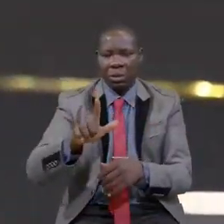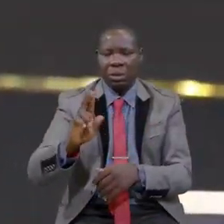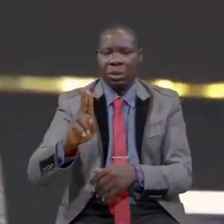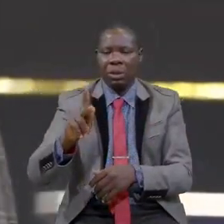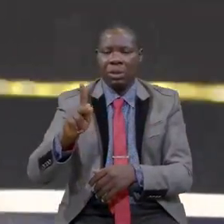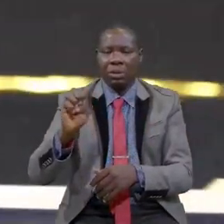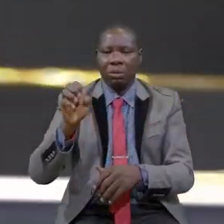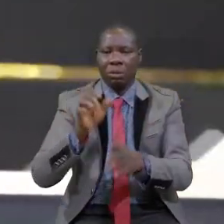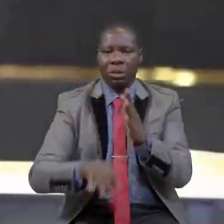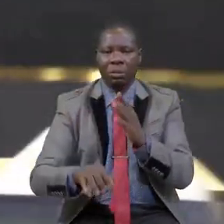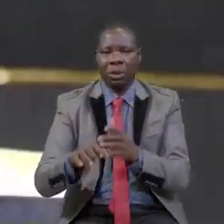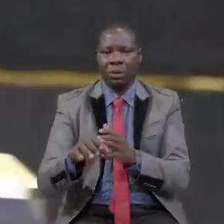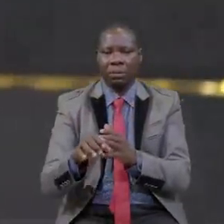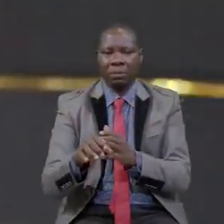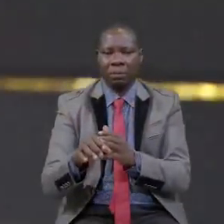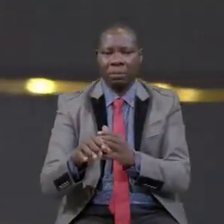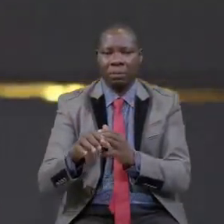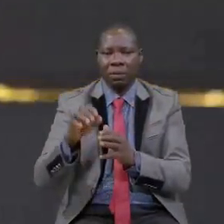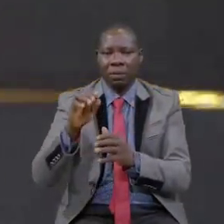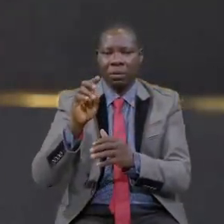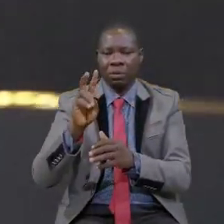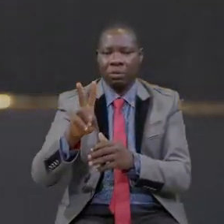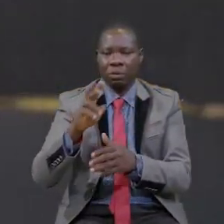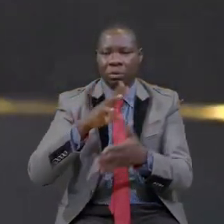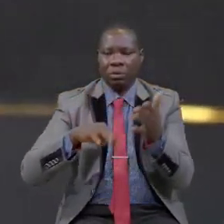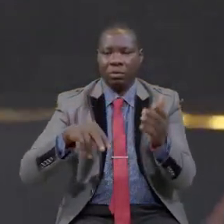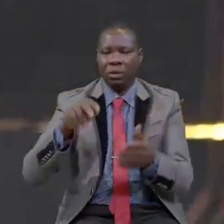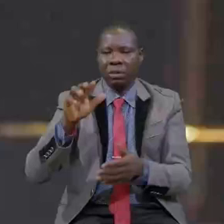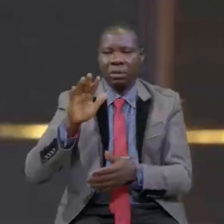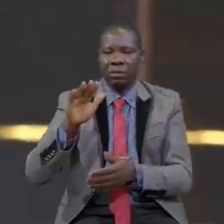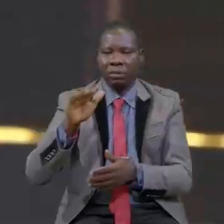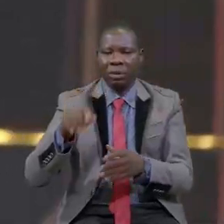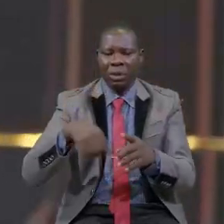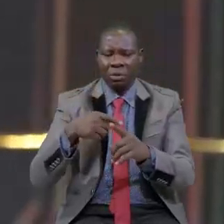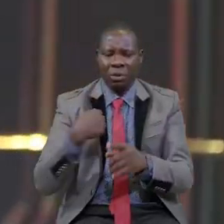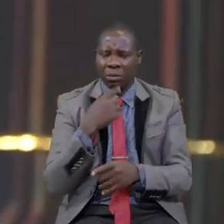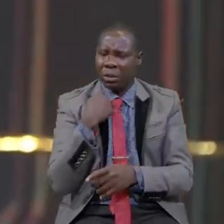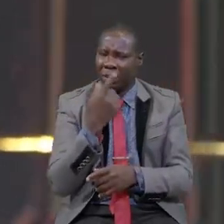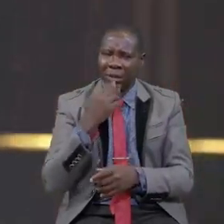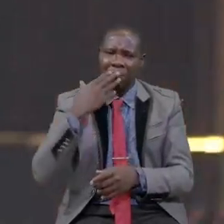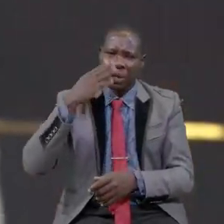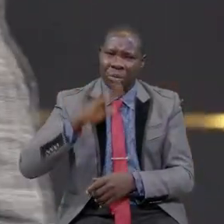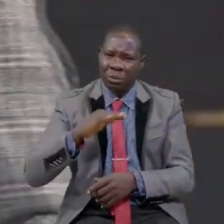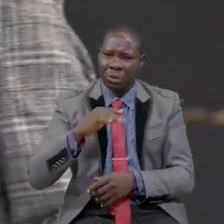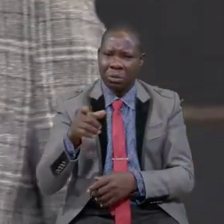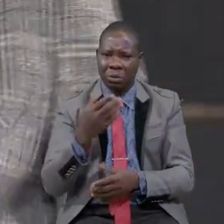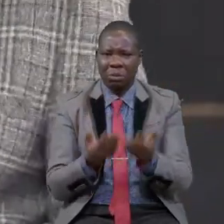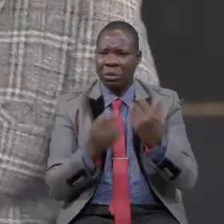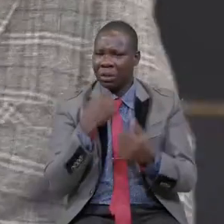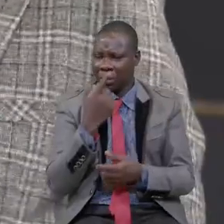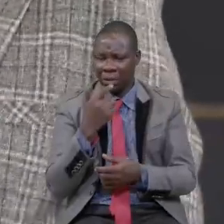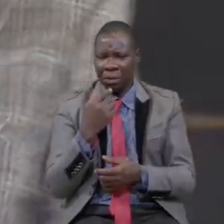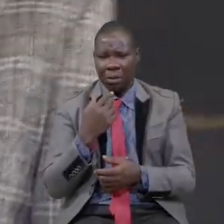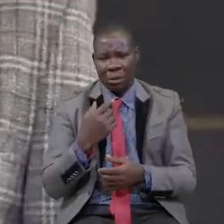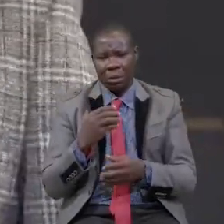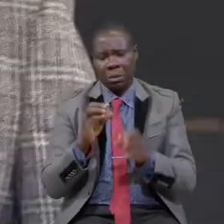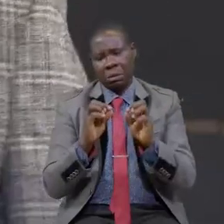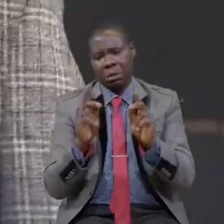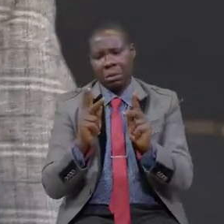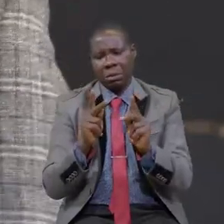15. Luc 16, 15. Quand nous disons abomination, vous pouvez dire, ah bon,